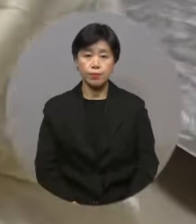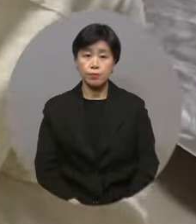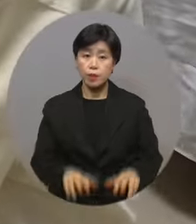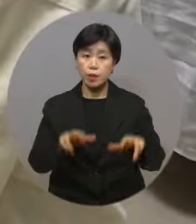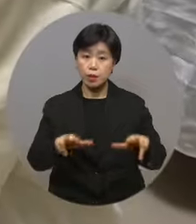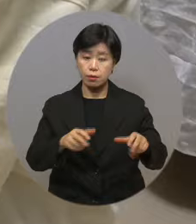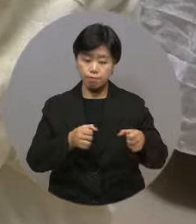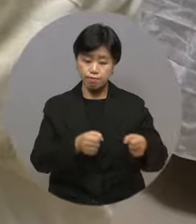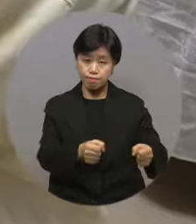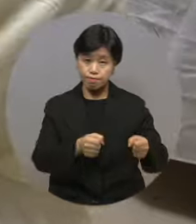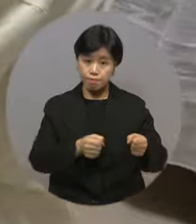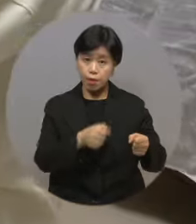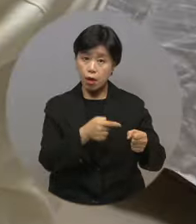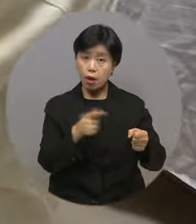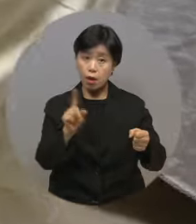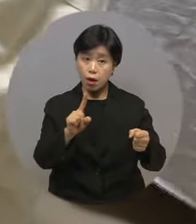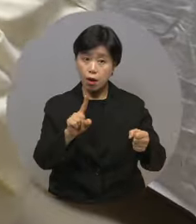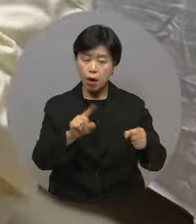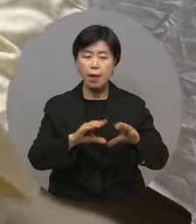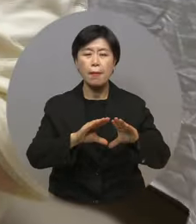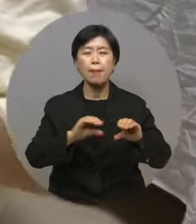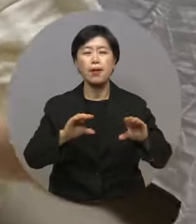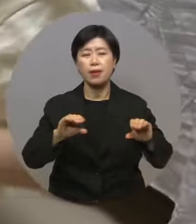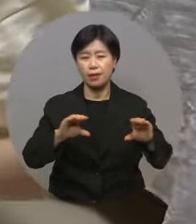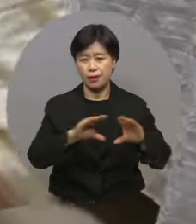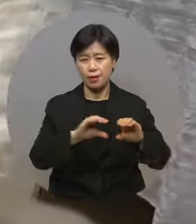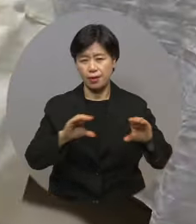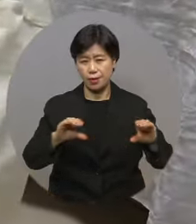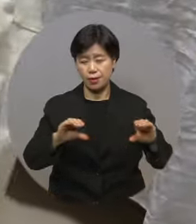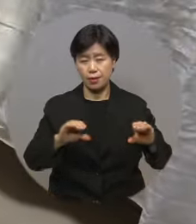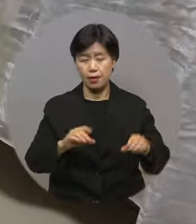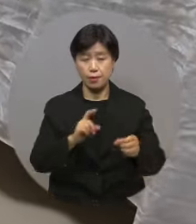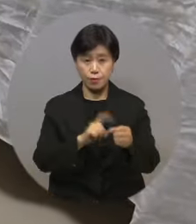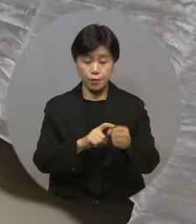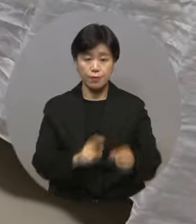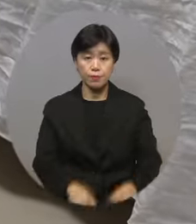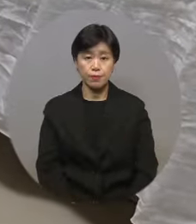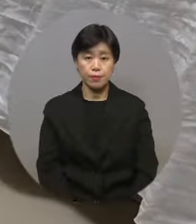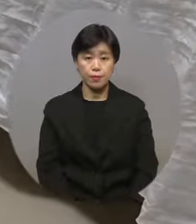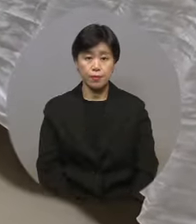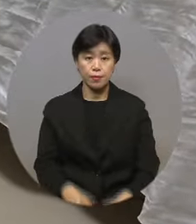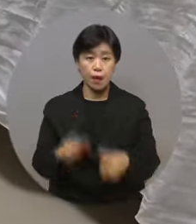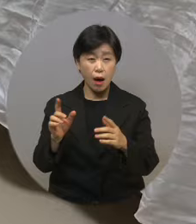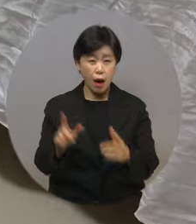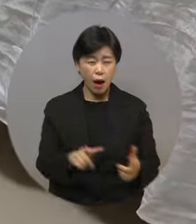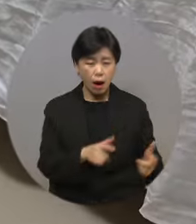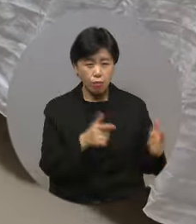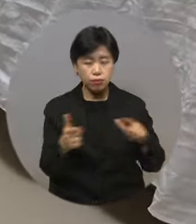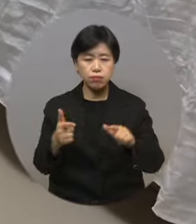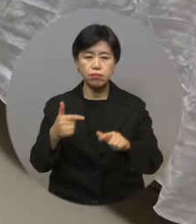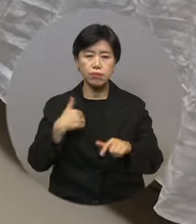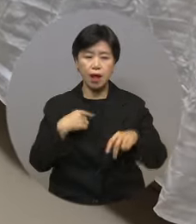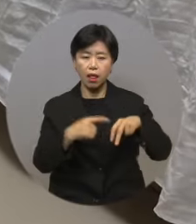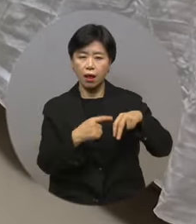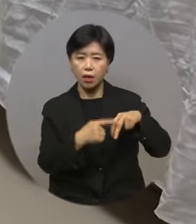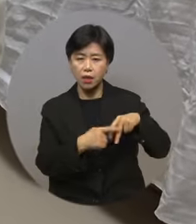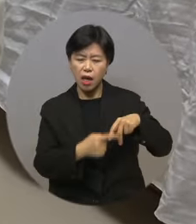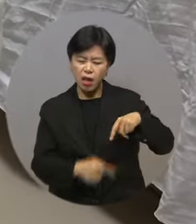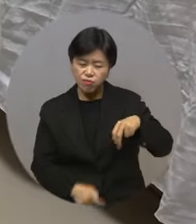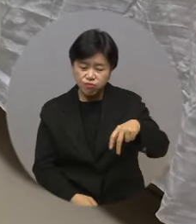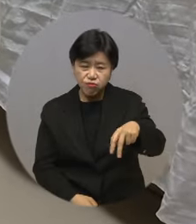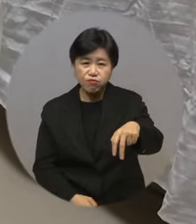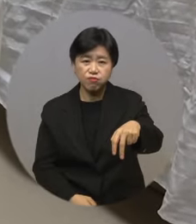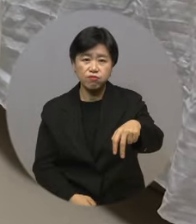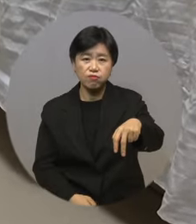이거는 마사지 롤러인데요. 하루 종일 갖고